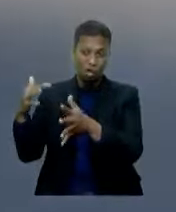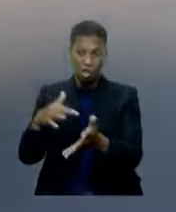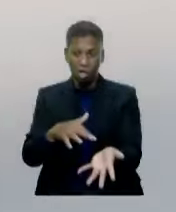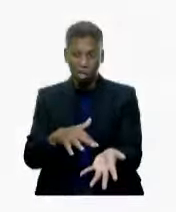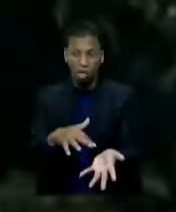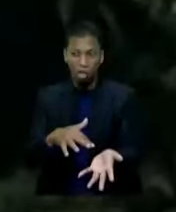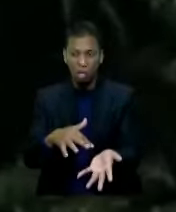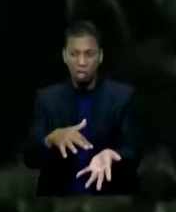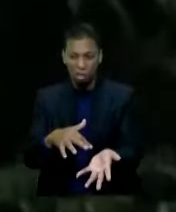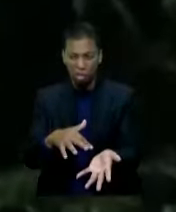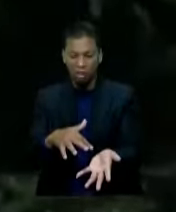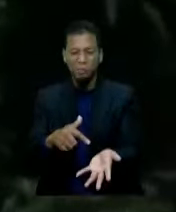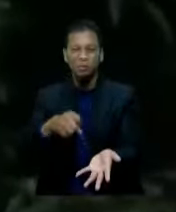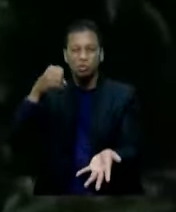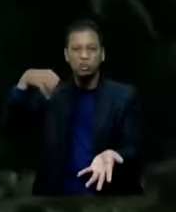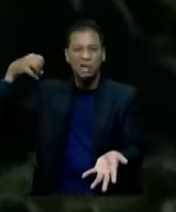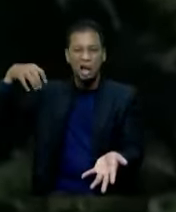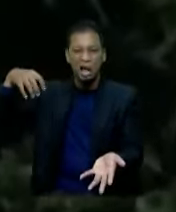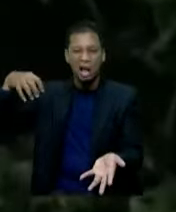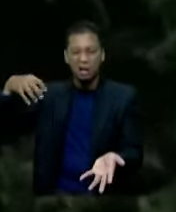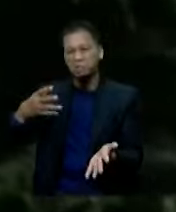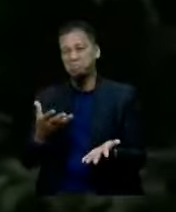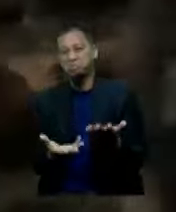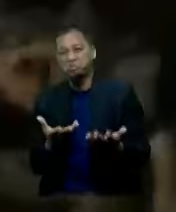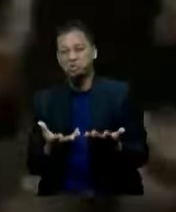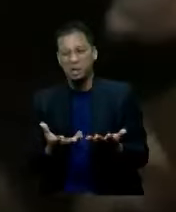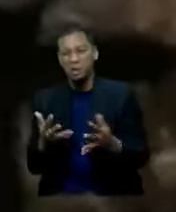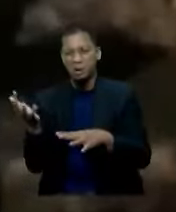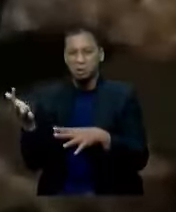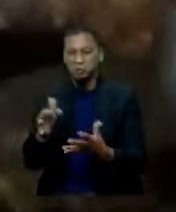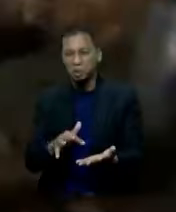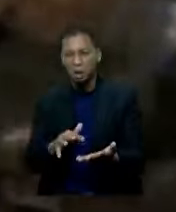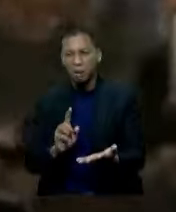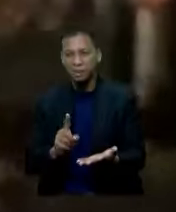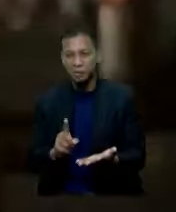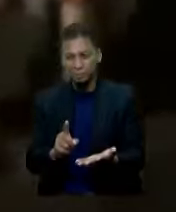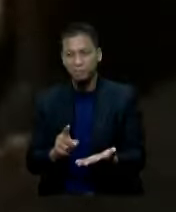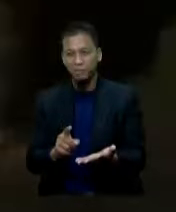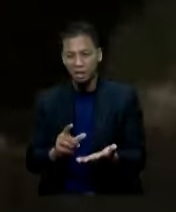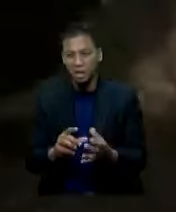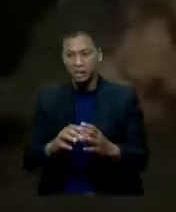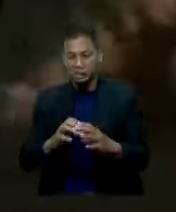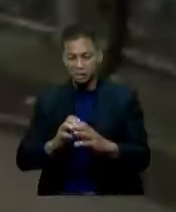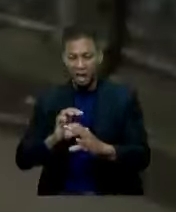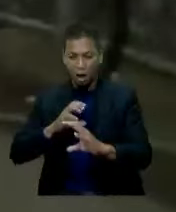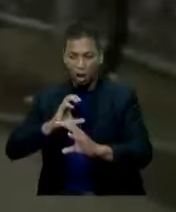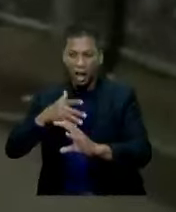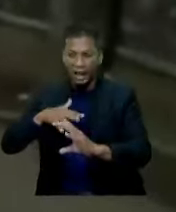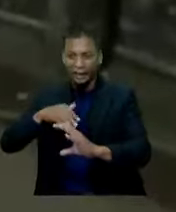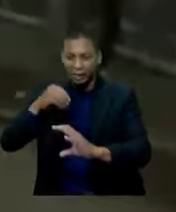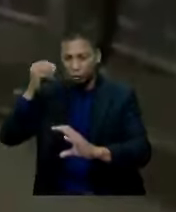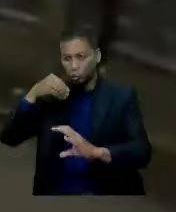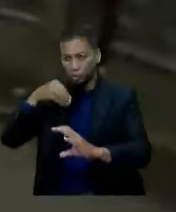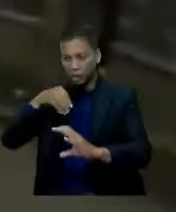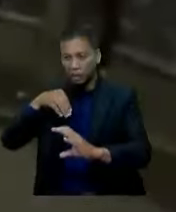deras. Diduga tebing longsor disebabkan karena rembesan saluran air yang membuat tanah tebing menjadi labil.